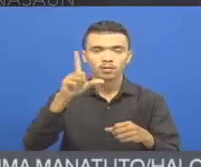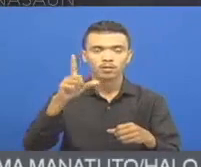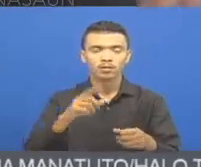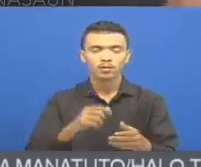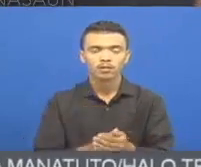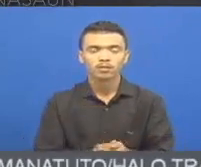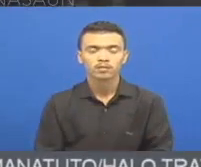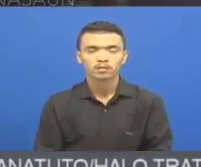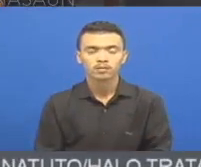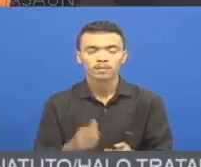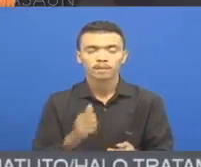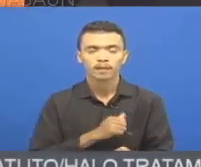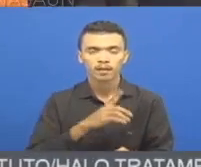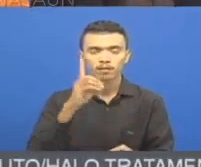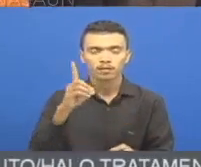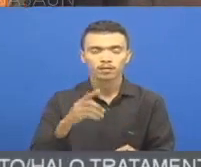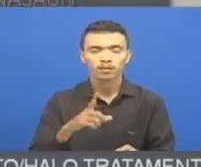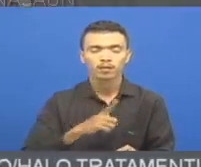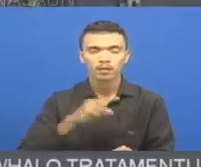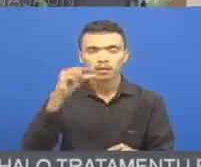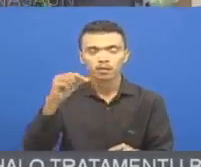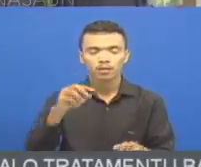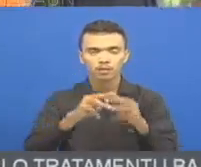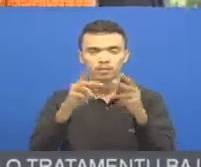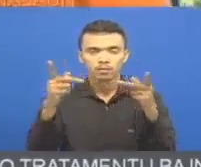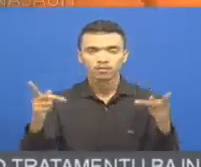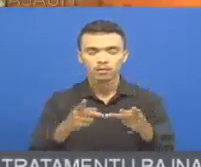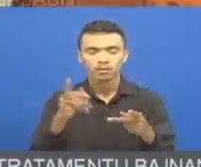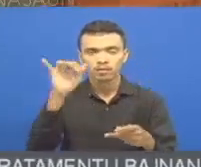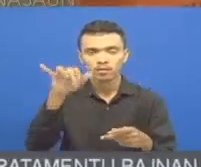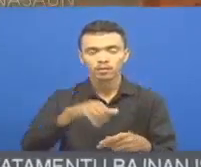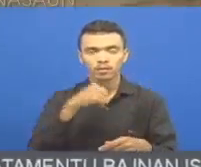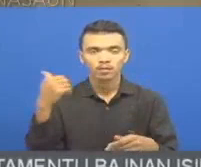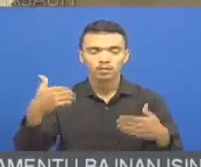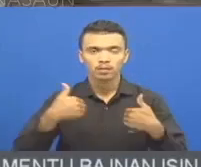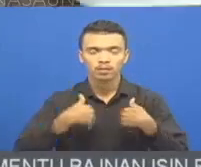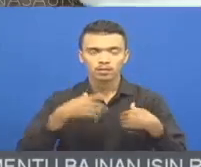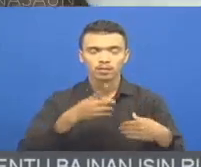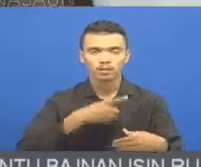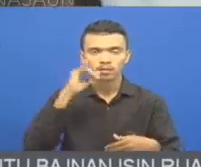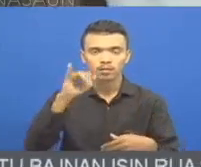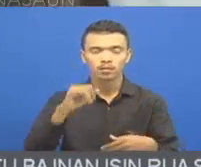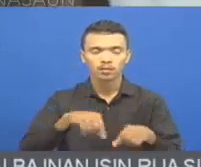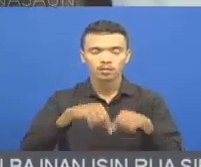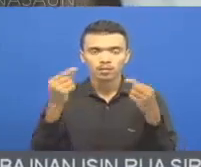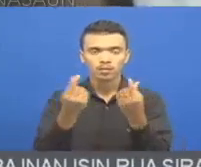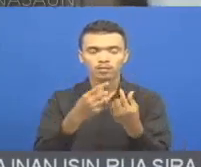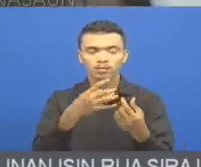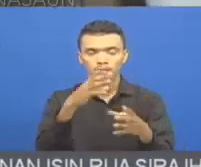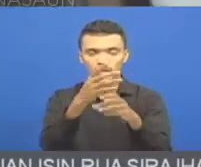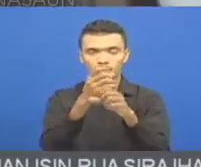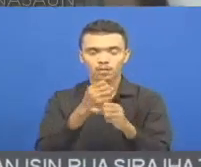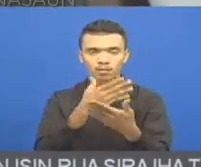praia dos coqueiros, audian, largo lestedere, no fatin seluktan ia capital dili. Equipa conjunta mos prende